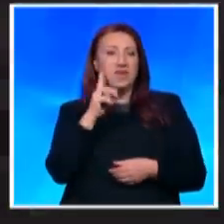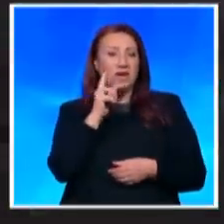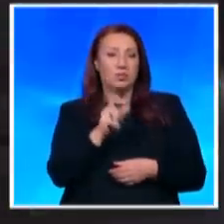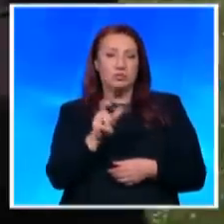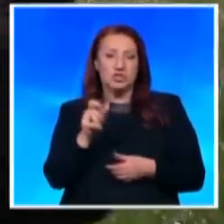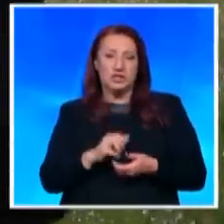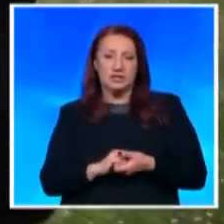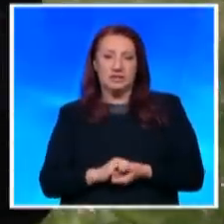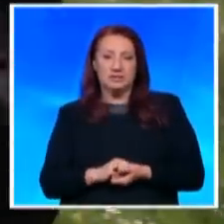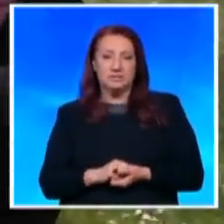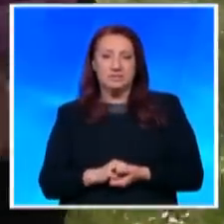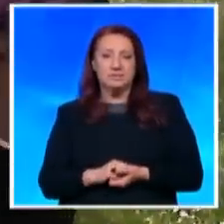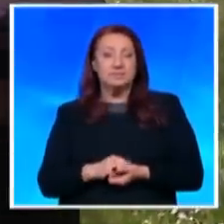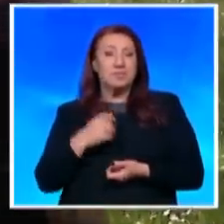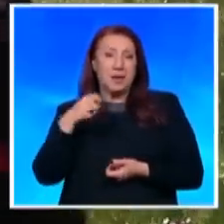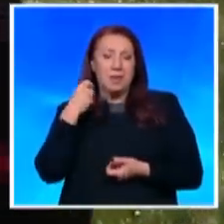Здравейте, Ренце, здравей!